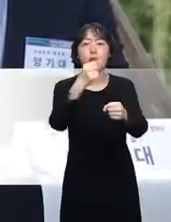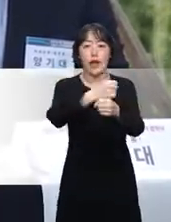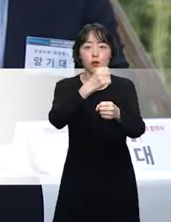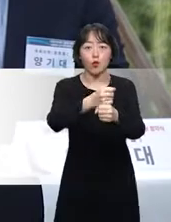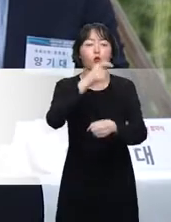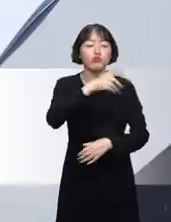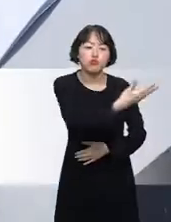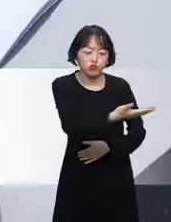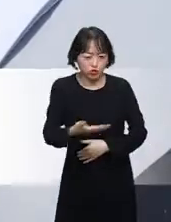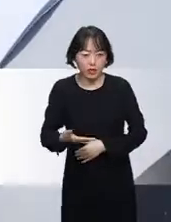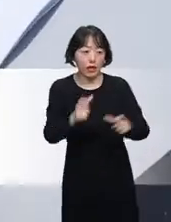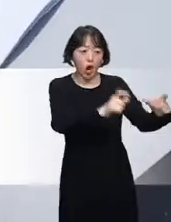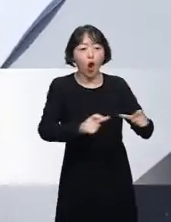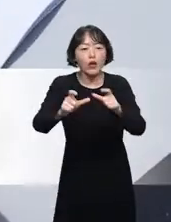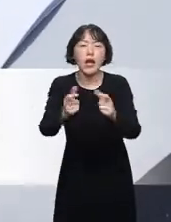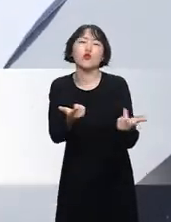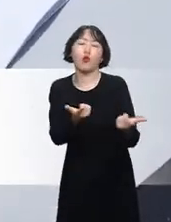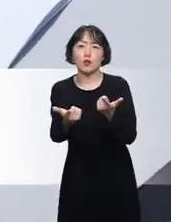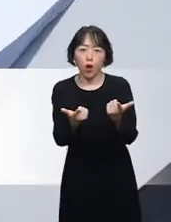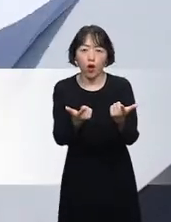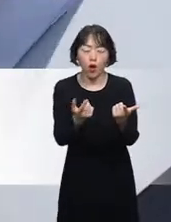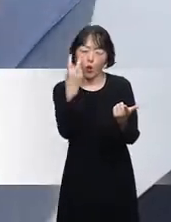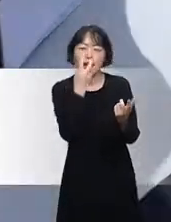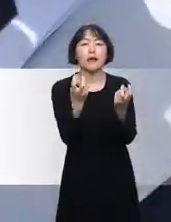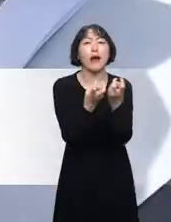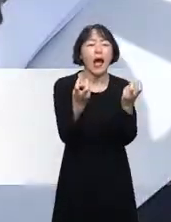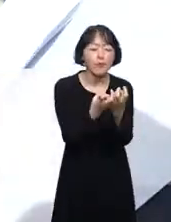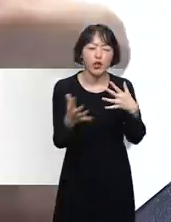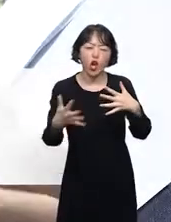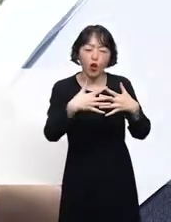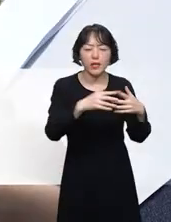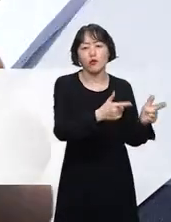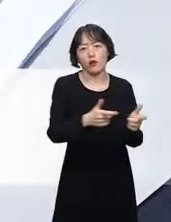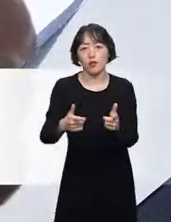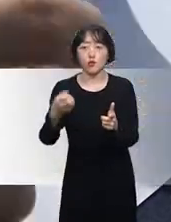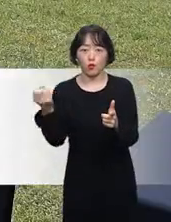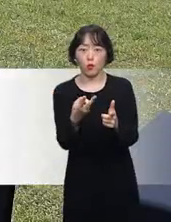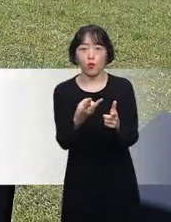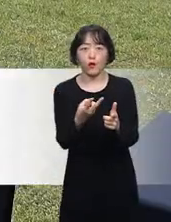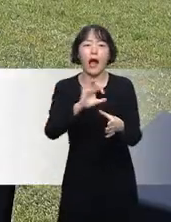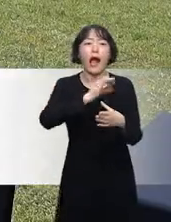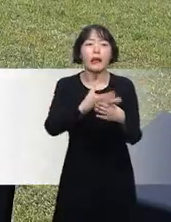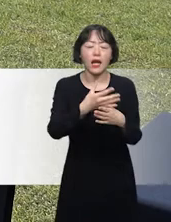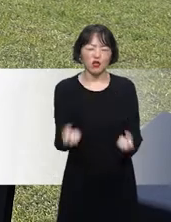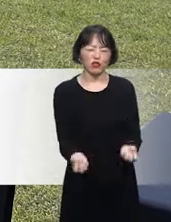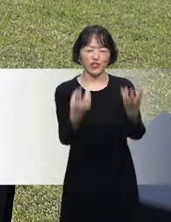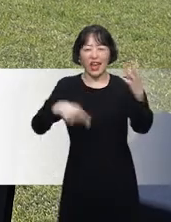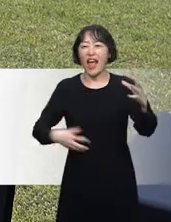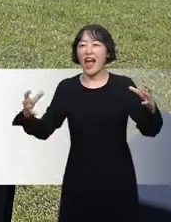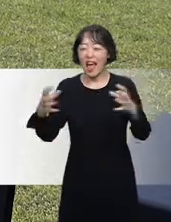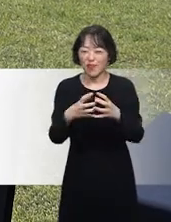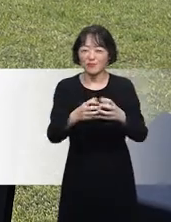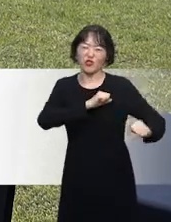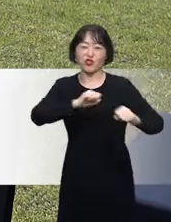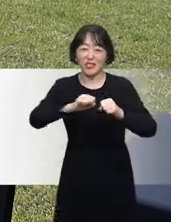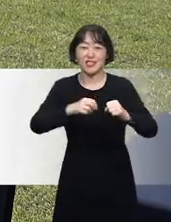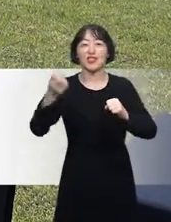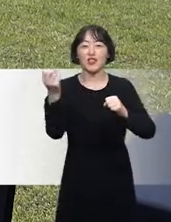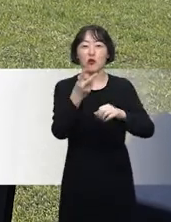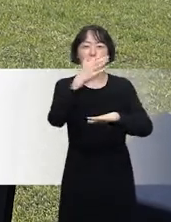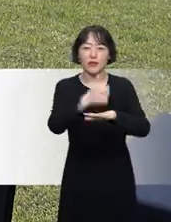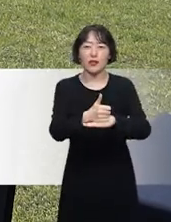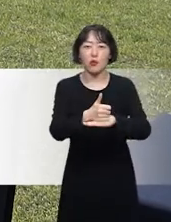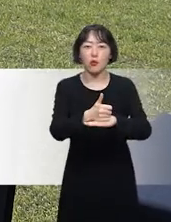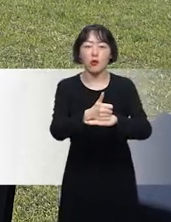및 하천 관리 방안 협의 조성, 안양천 벨트 축제 공동 추진, 그리고 안양천 수질 개선 및